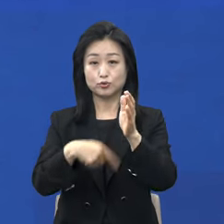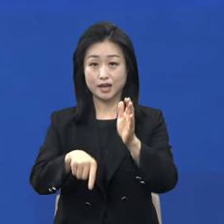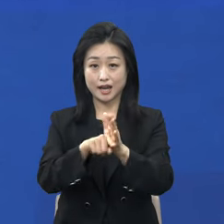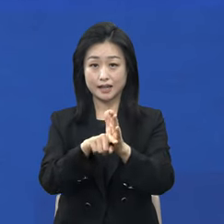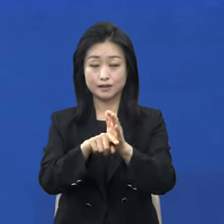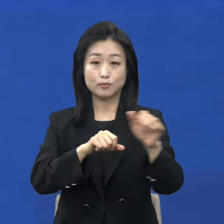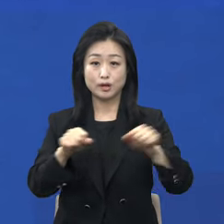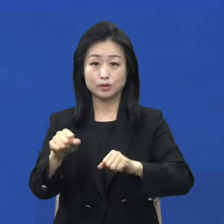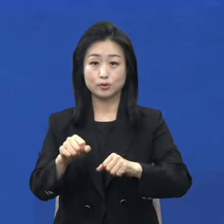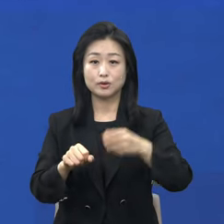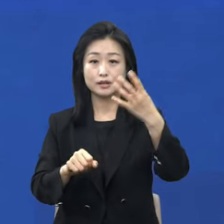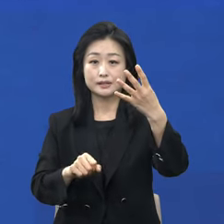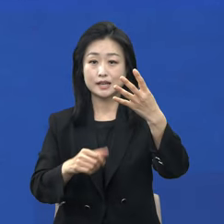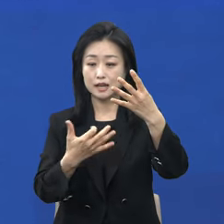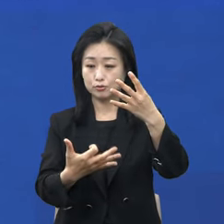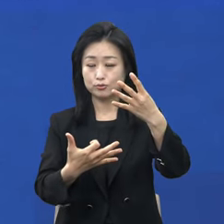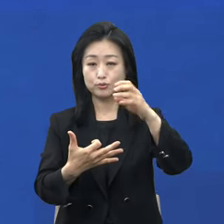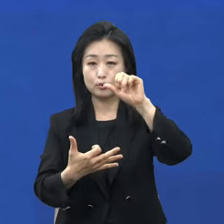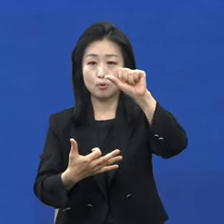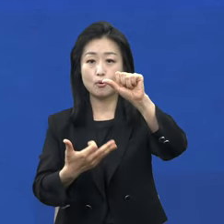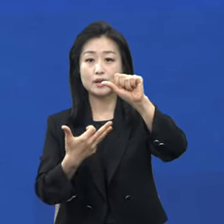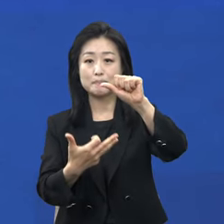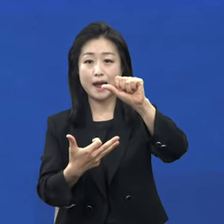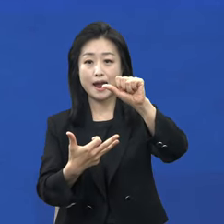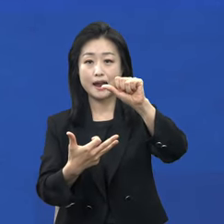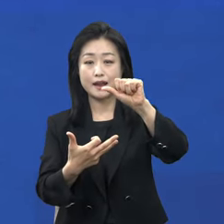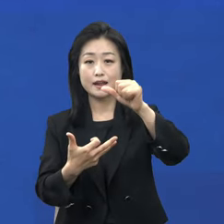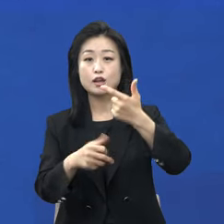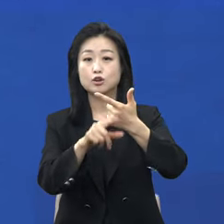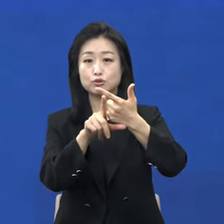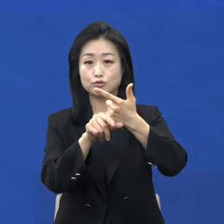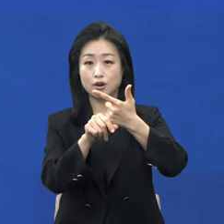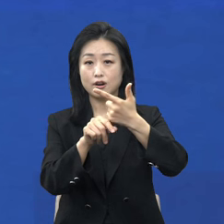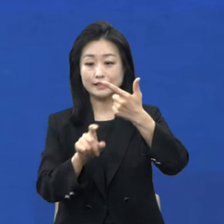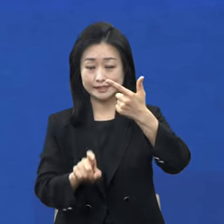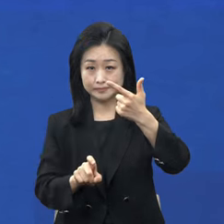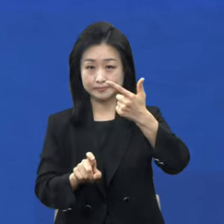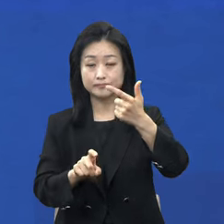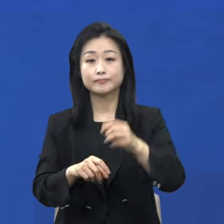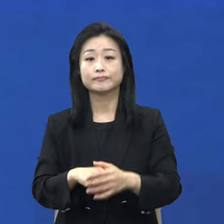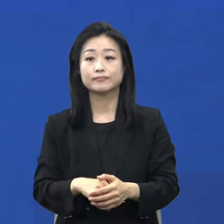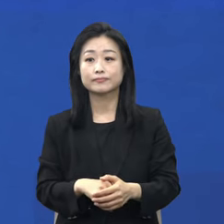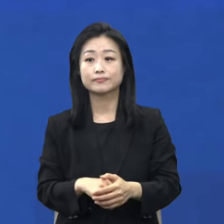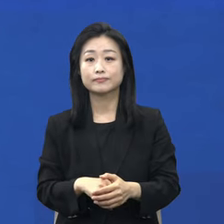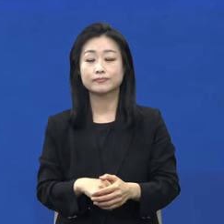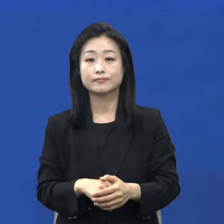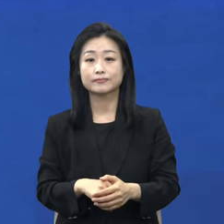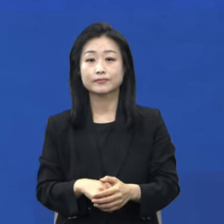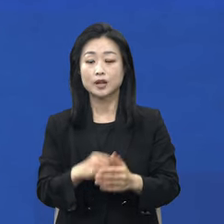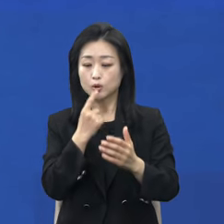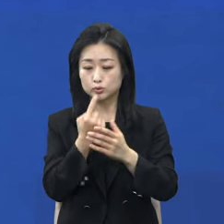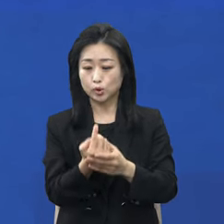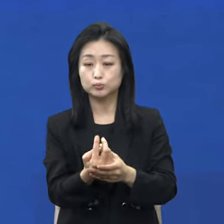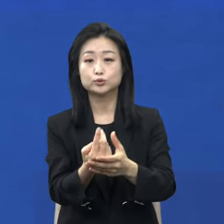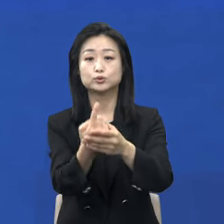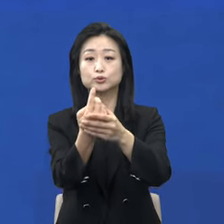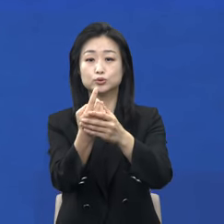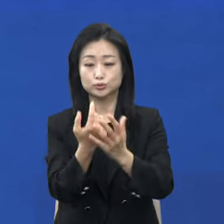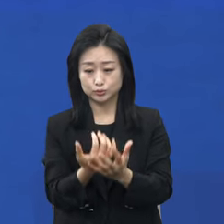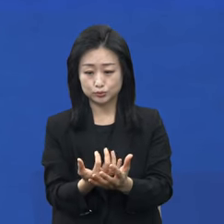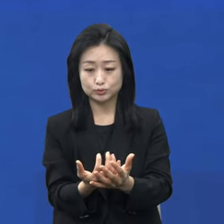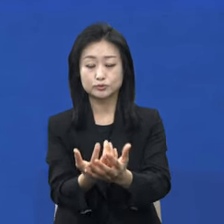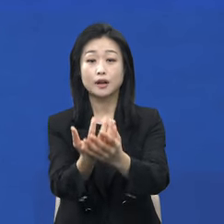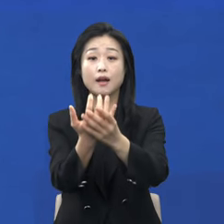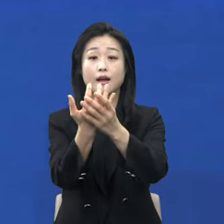4.19, 5.18, 6월 항쟁, 그리고 촛불 항쟁까지